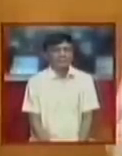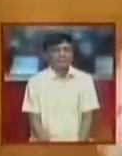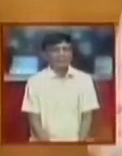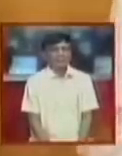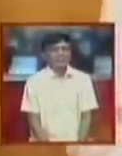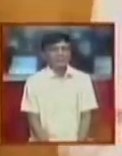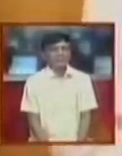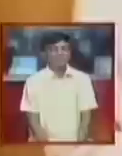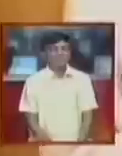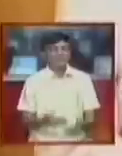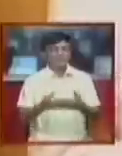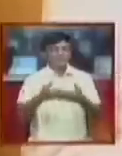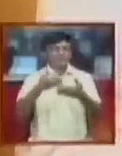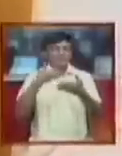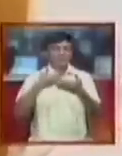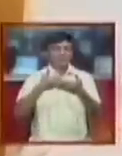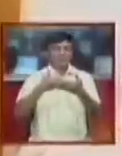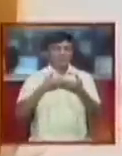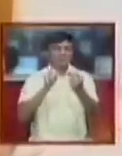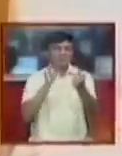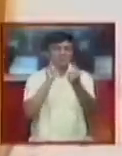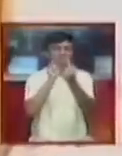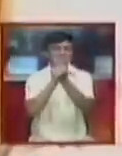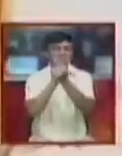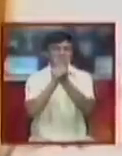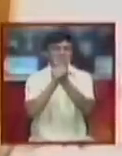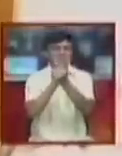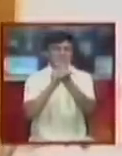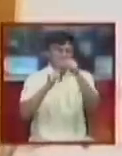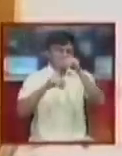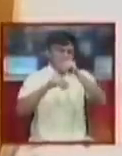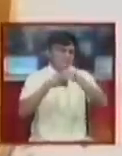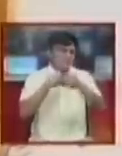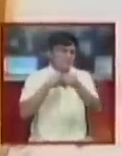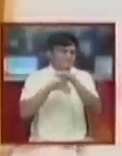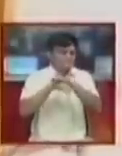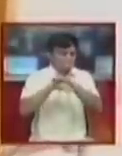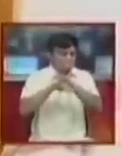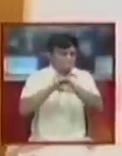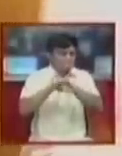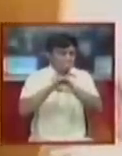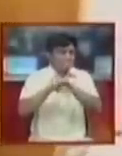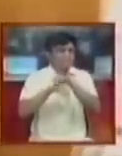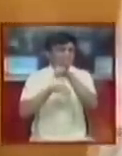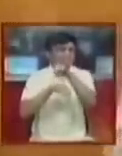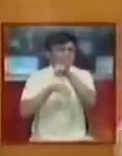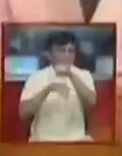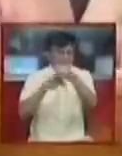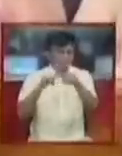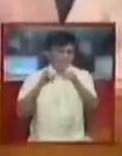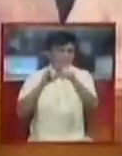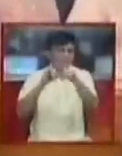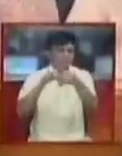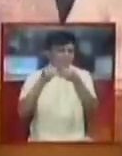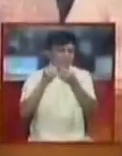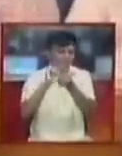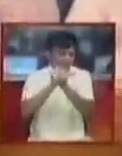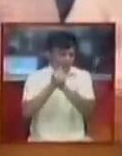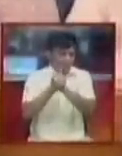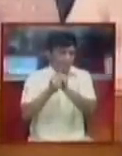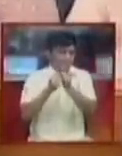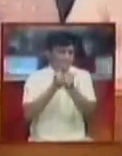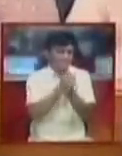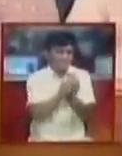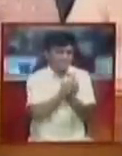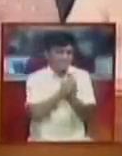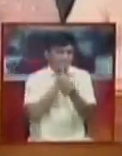Kaya bago pa magkasalubong ang ating landas, ako po yung muli makikiusap, mas maganda sigurong tumino na kayo.